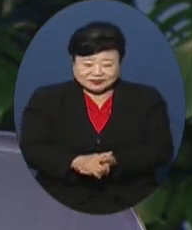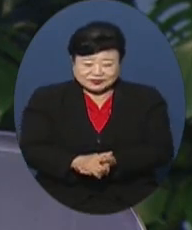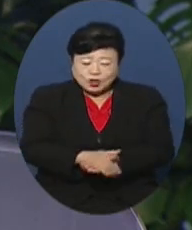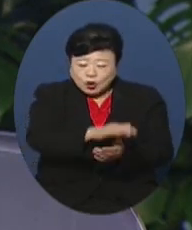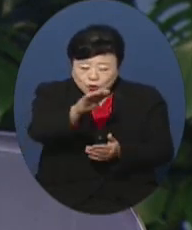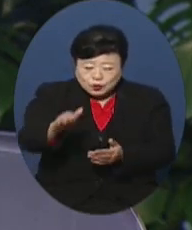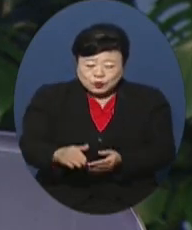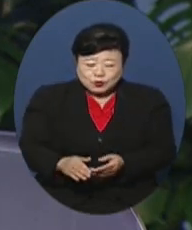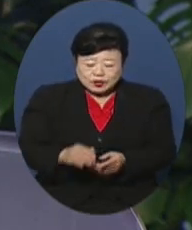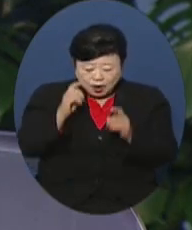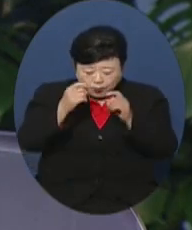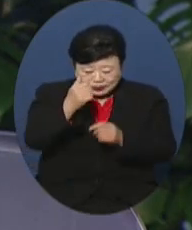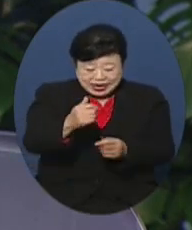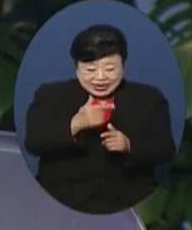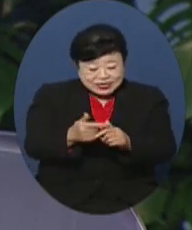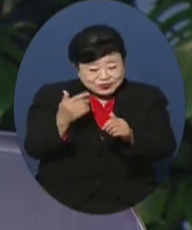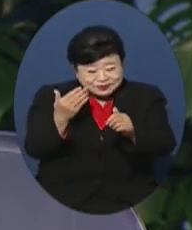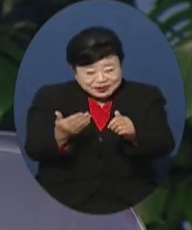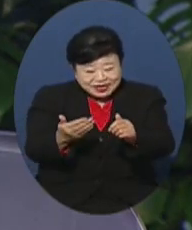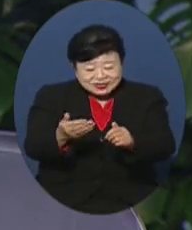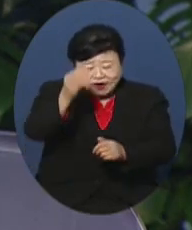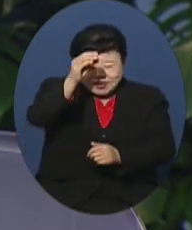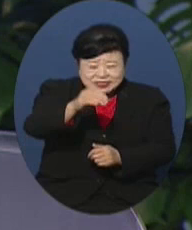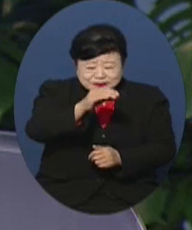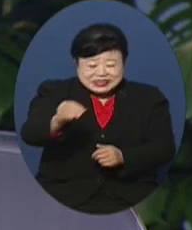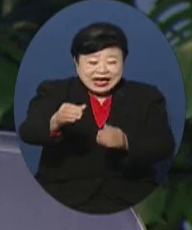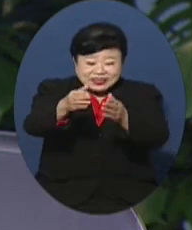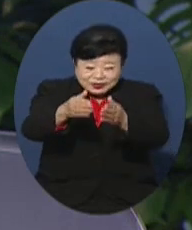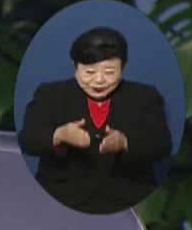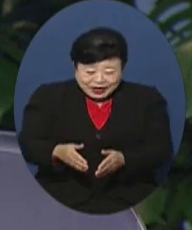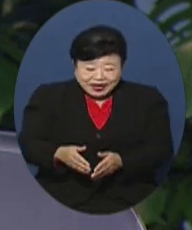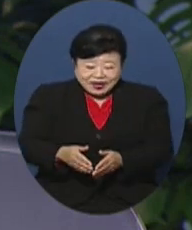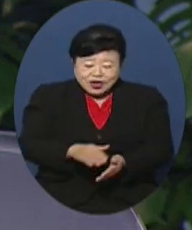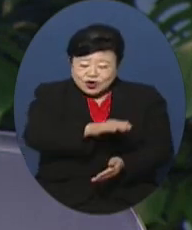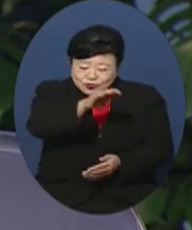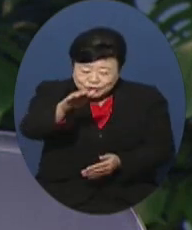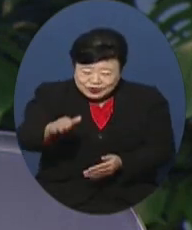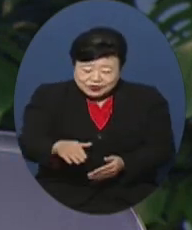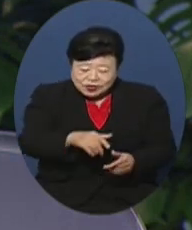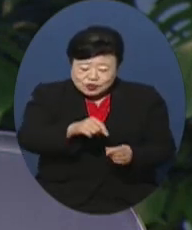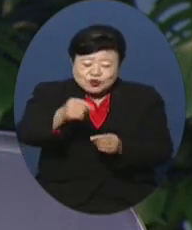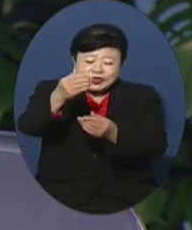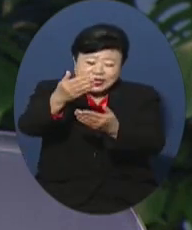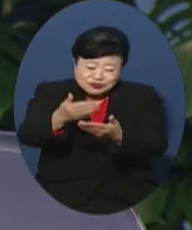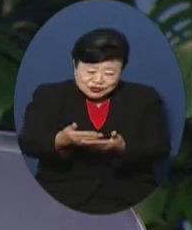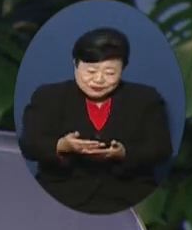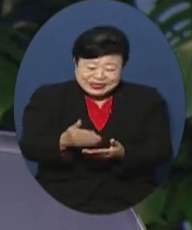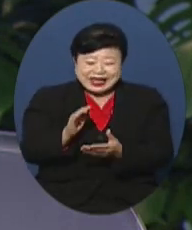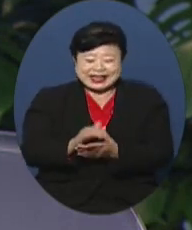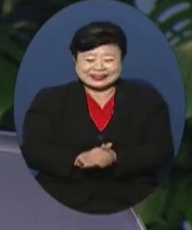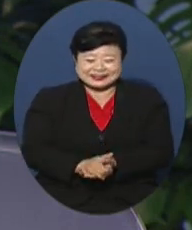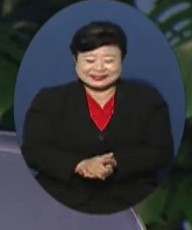우리의 목자이신 예수님은 십자가를 통해 우리를 건져주시는 것입니다.